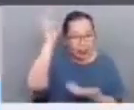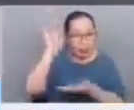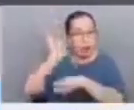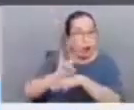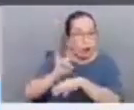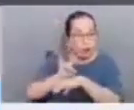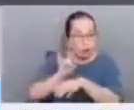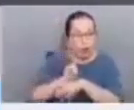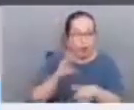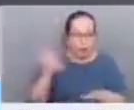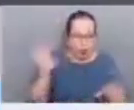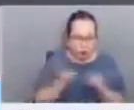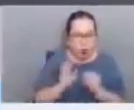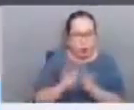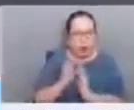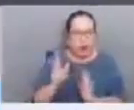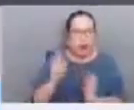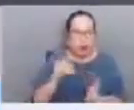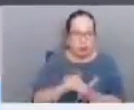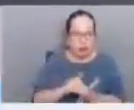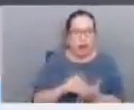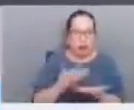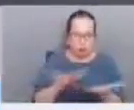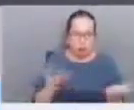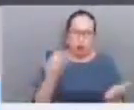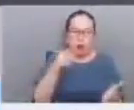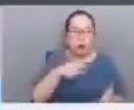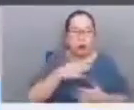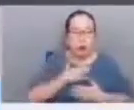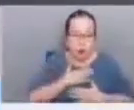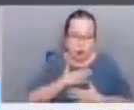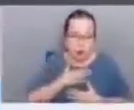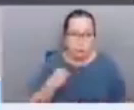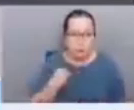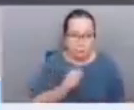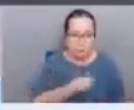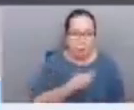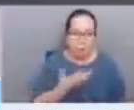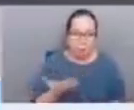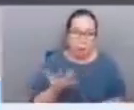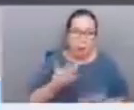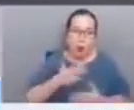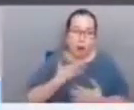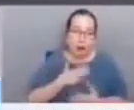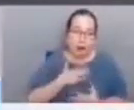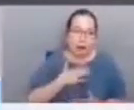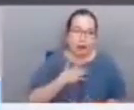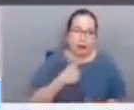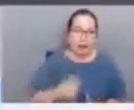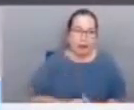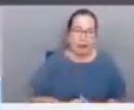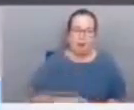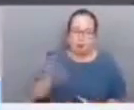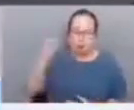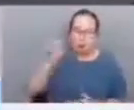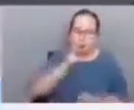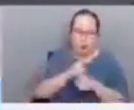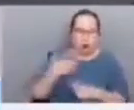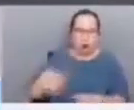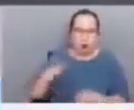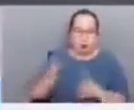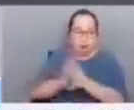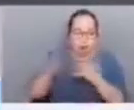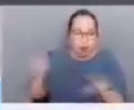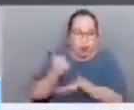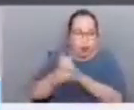no? Pwede rin applyin to through internet, through the website, gsis.gov.ph, or meron kami